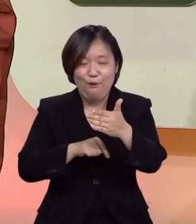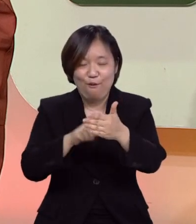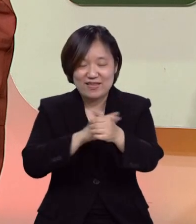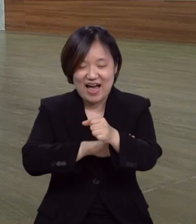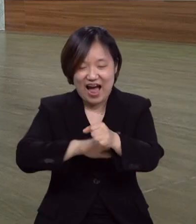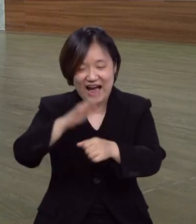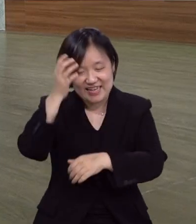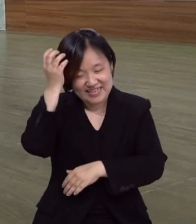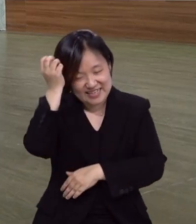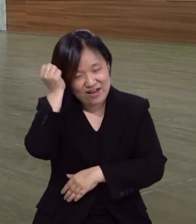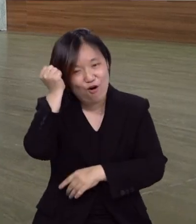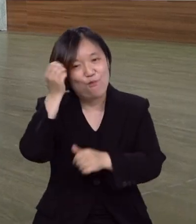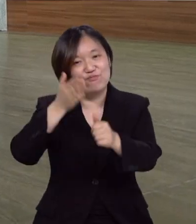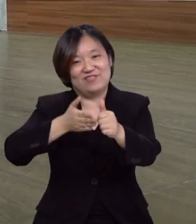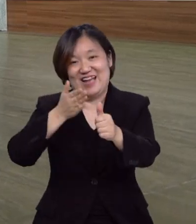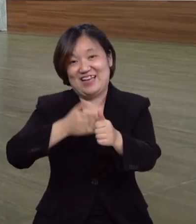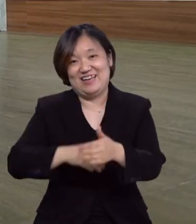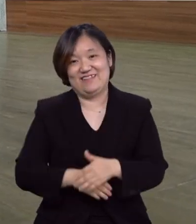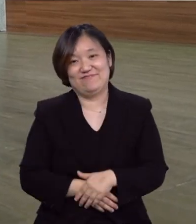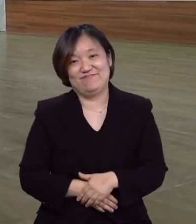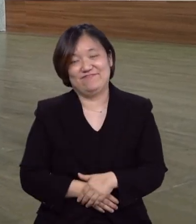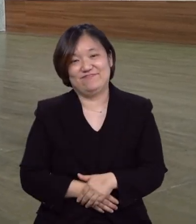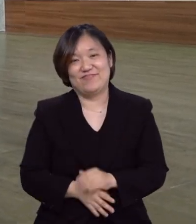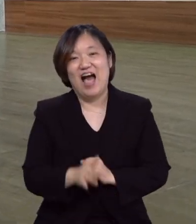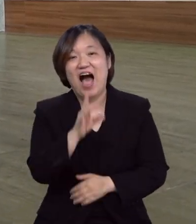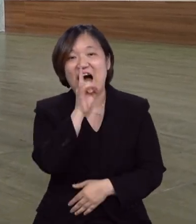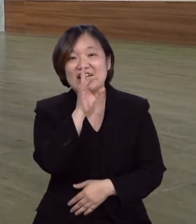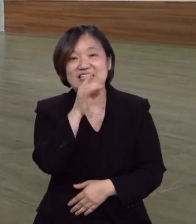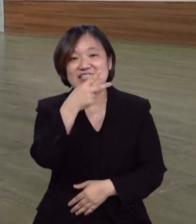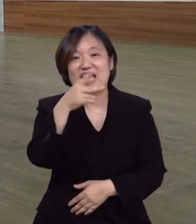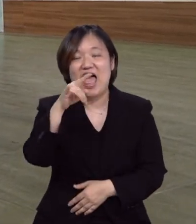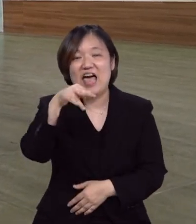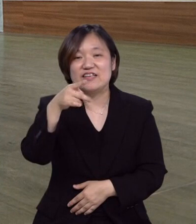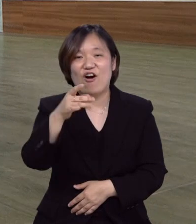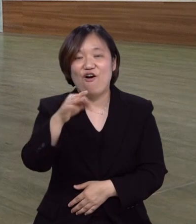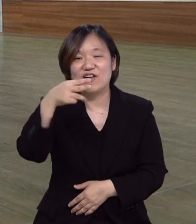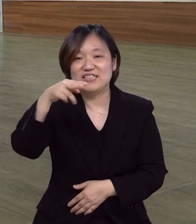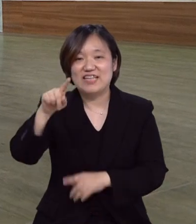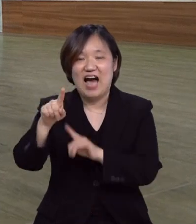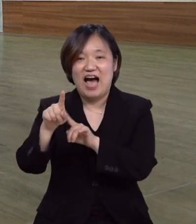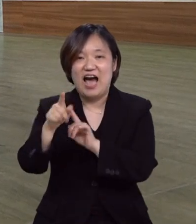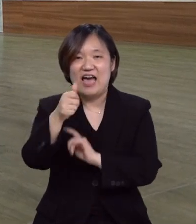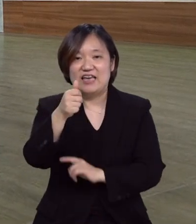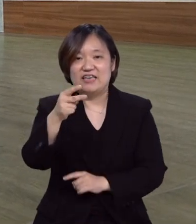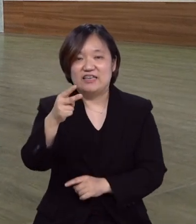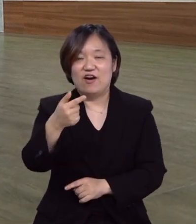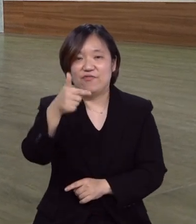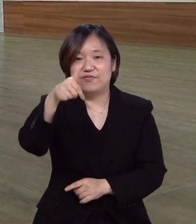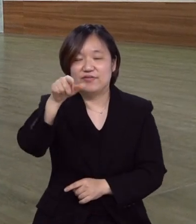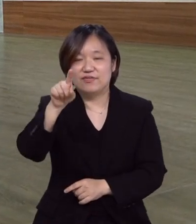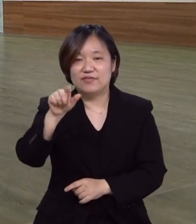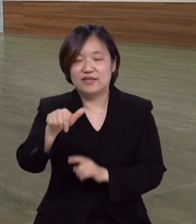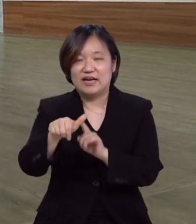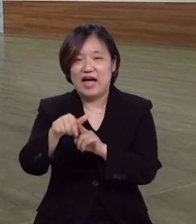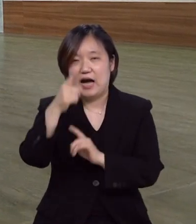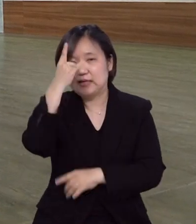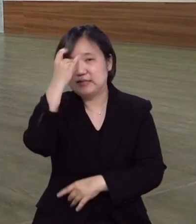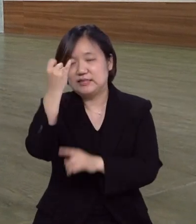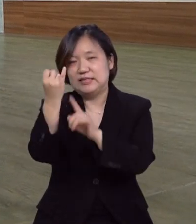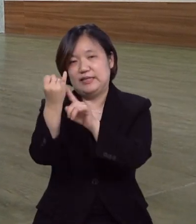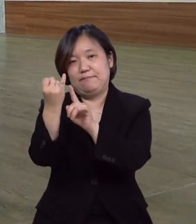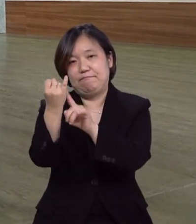바랍니다 강릉 대성사 현각 그 노비군이 스님의 그런 말씀이